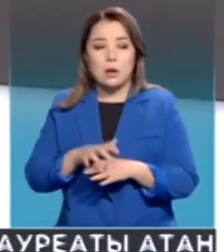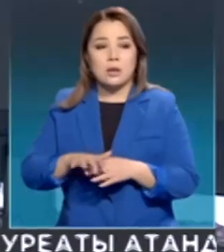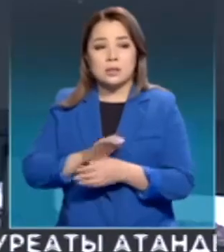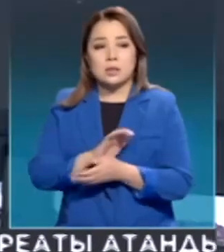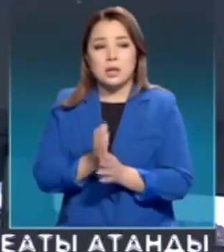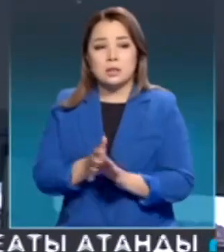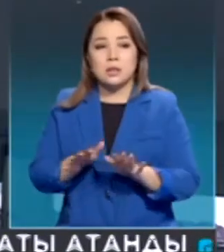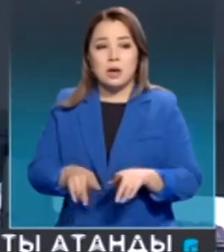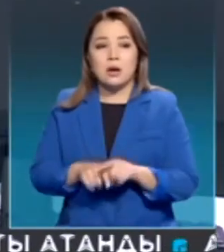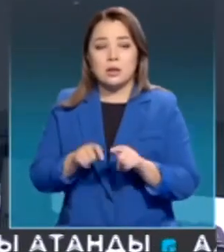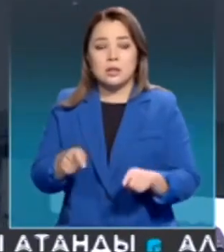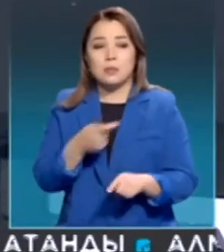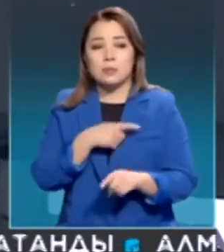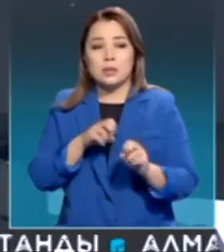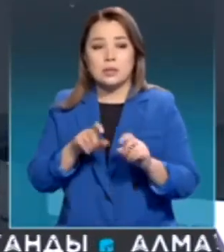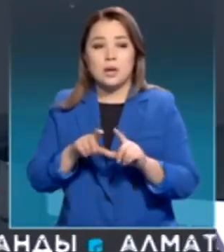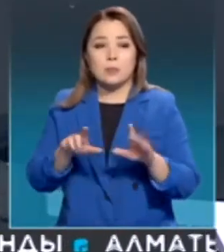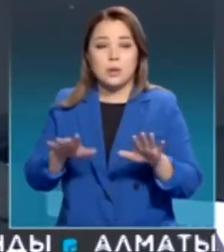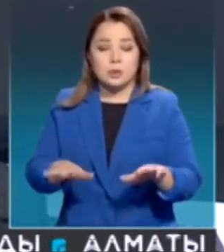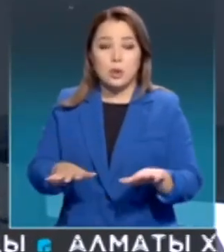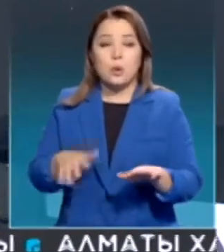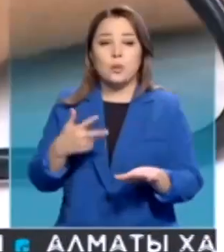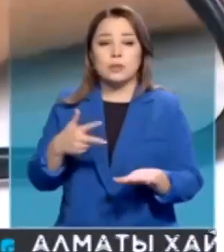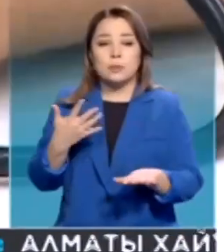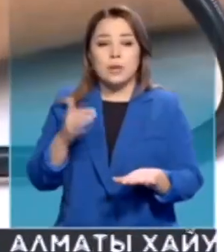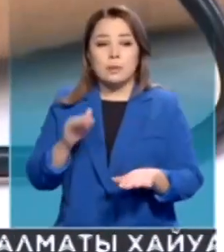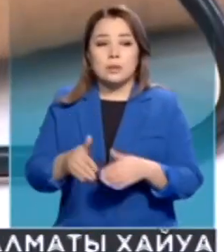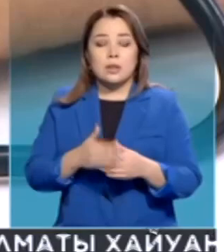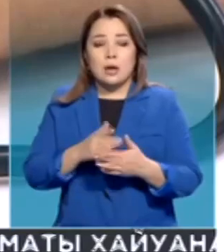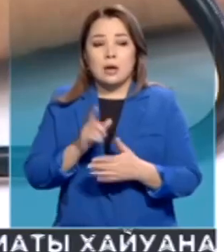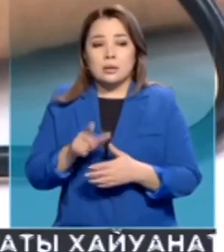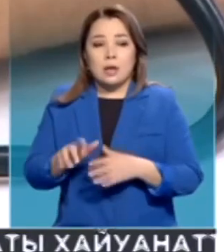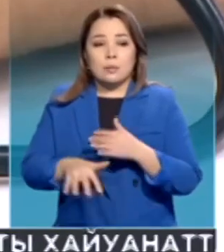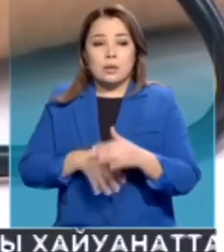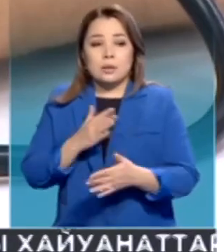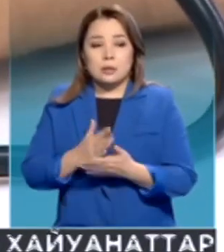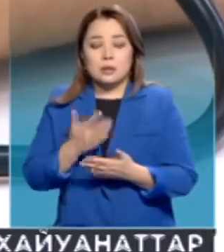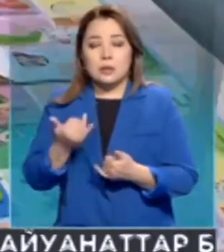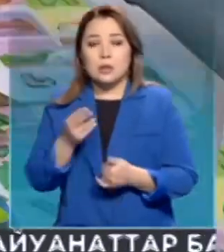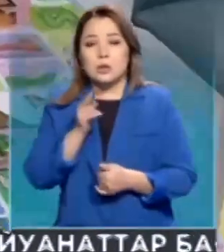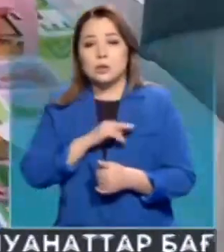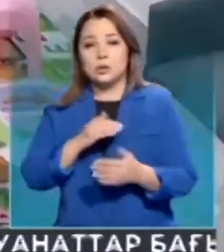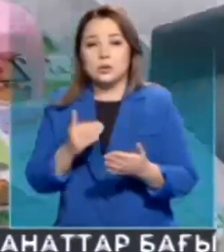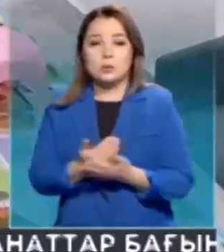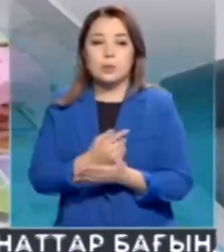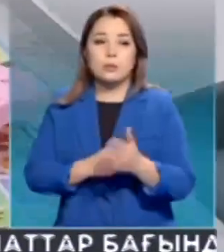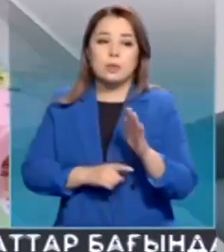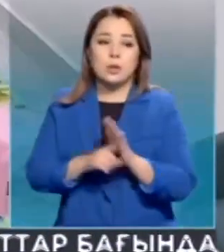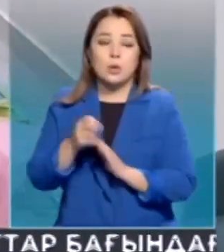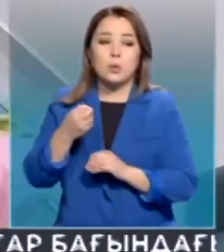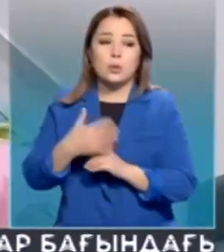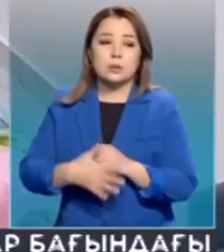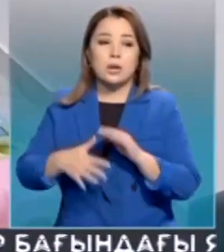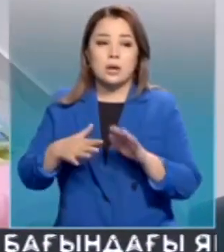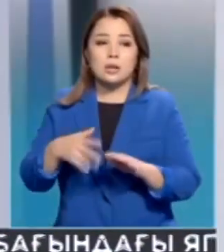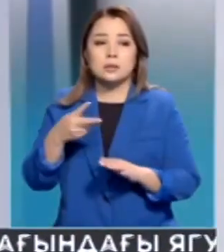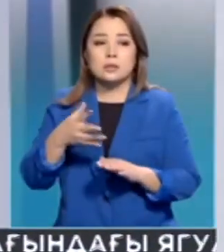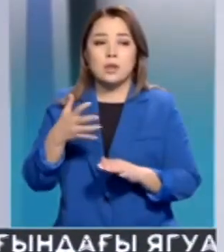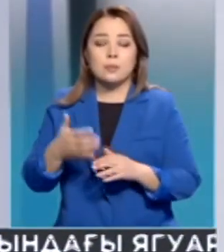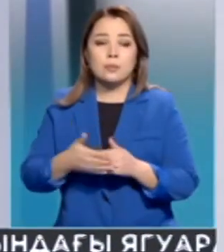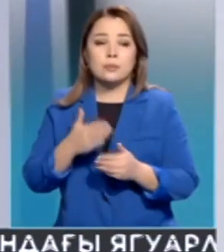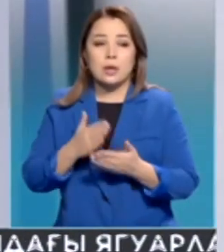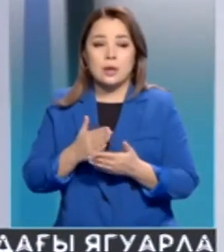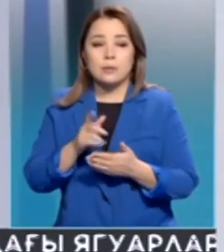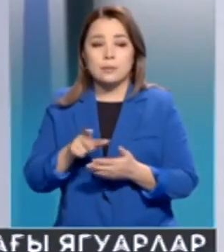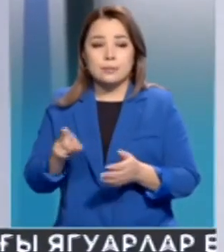орналасқан аудандардан ашылған медициналық мекемелерде 35 мыңнан астам адам ем алады. Ал жұмысын жаңадан бастаған бұл орталыққа 2,5 мыңнан астам